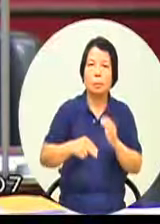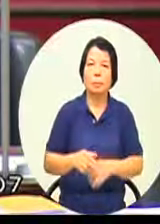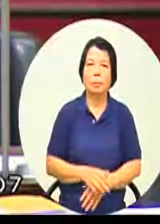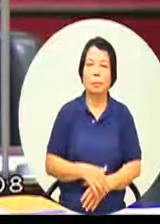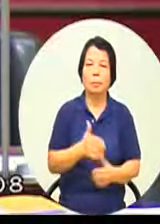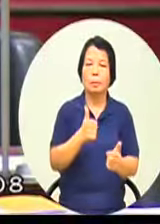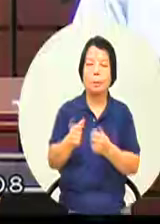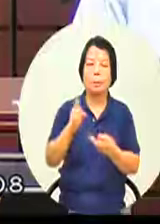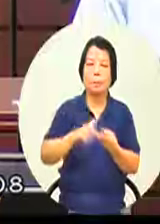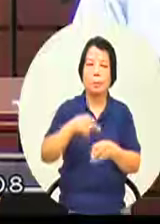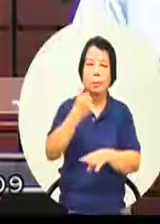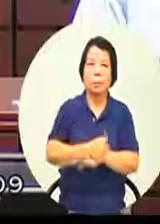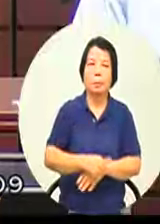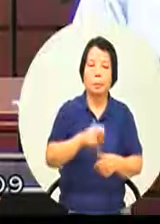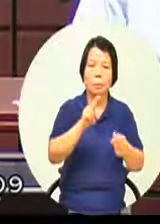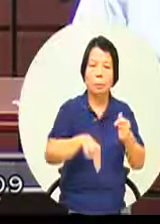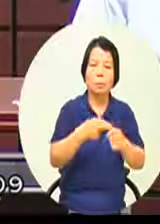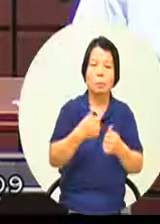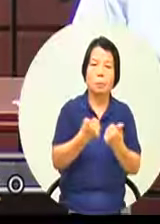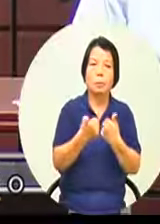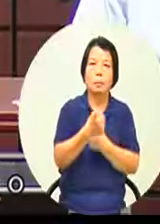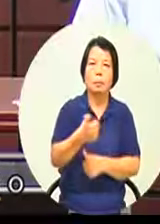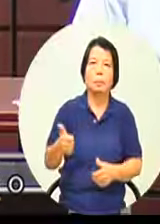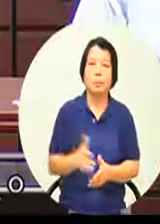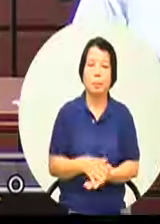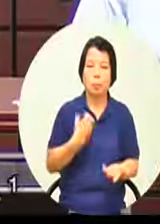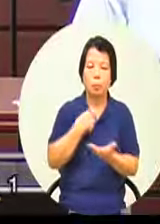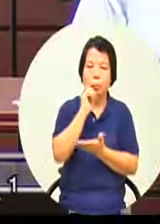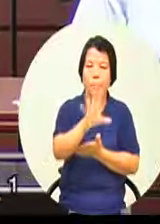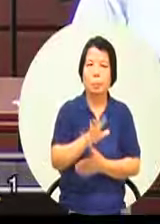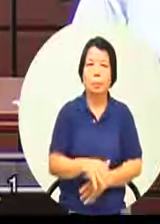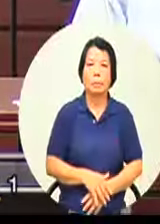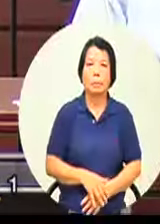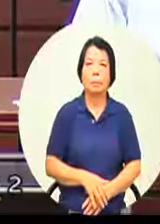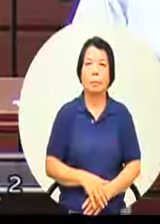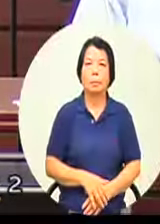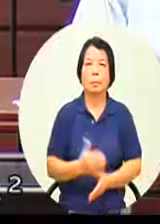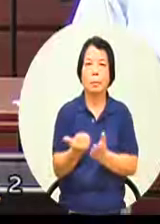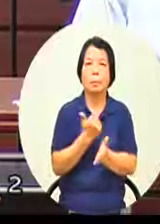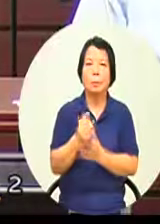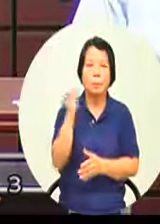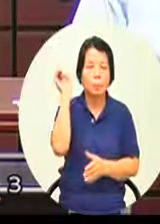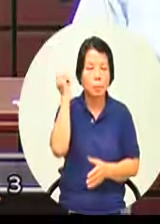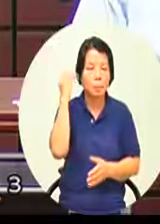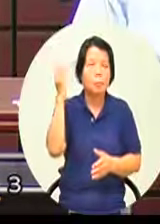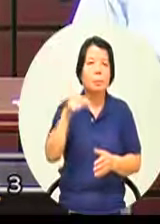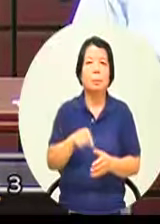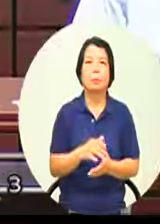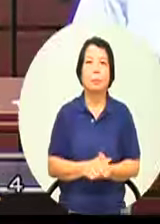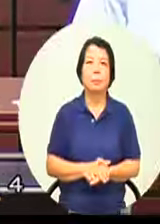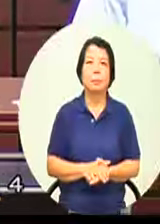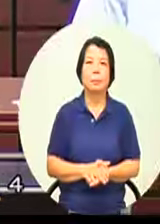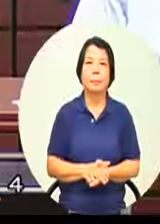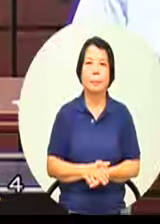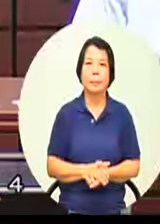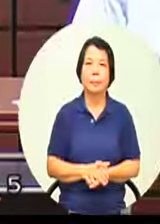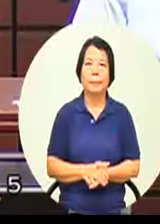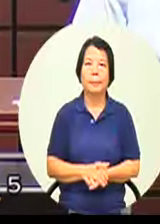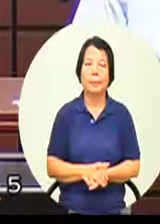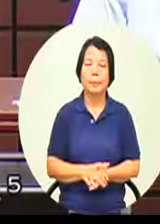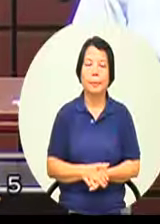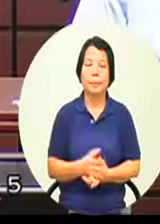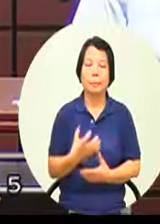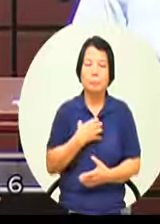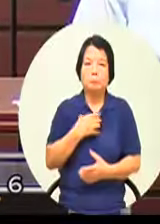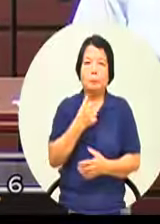谢谢主席，谢谢李委员啊。那个跟李委员报告一下哈，我刚刚听到这个消息，我觉得是很震惊